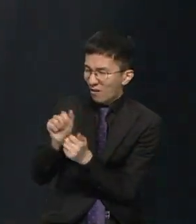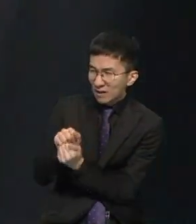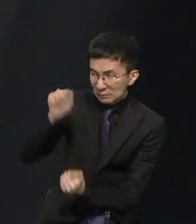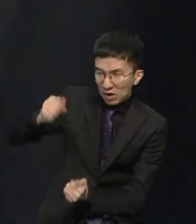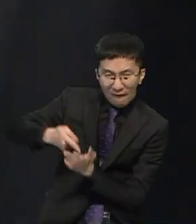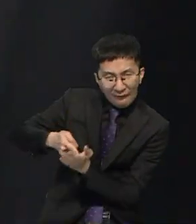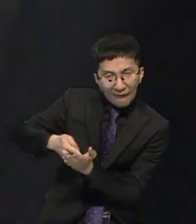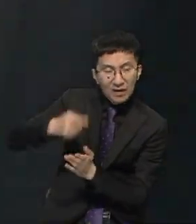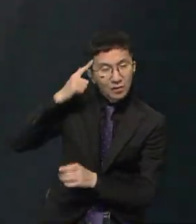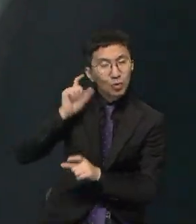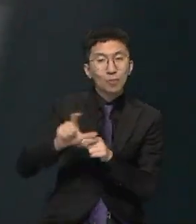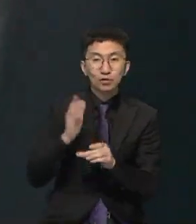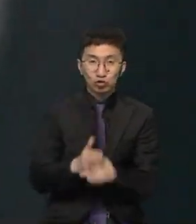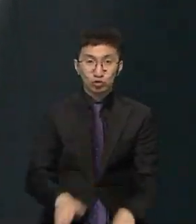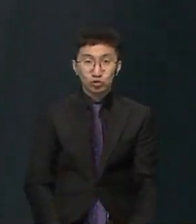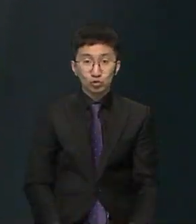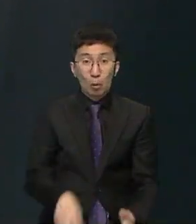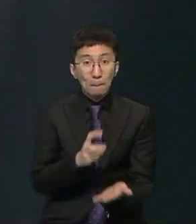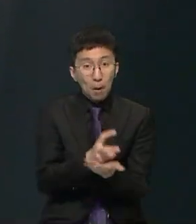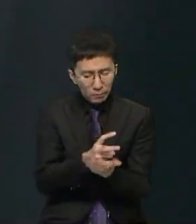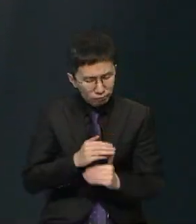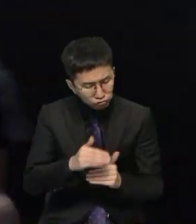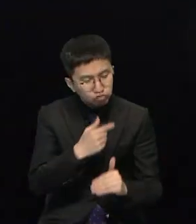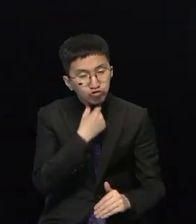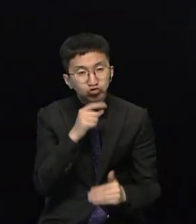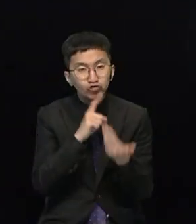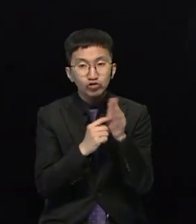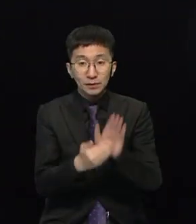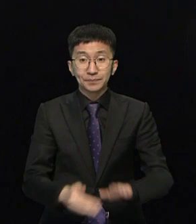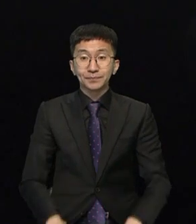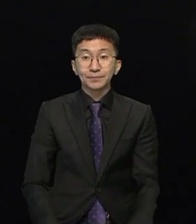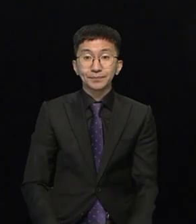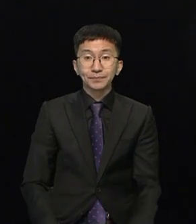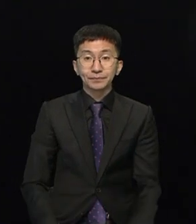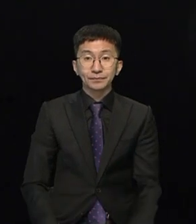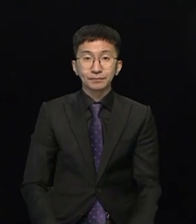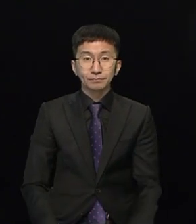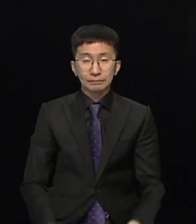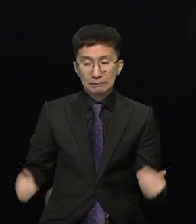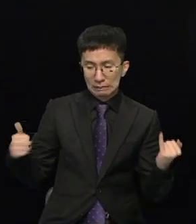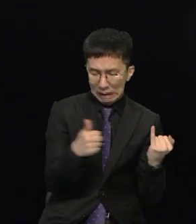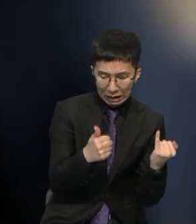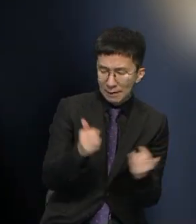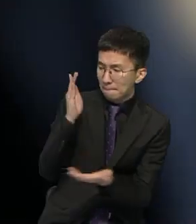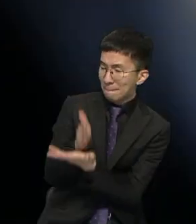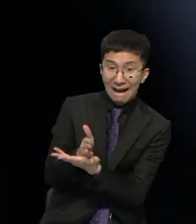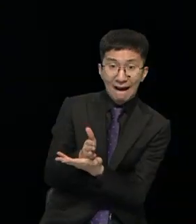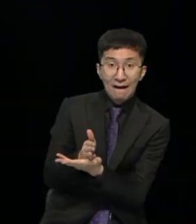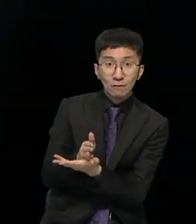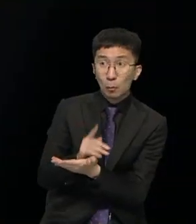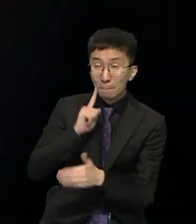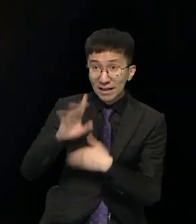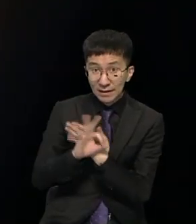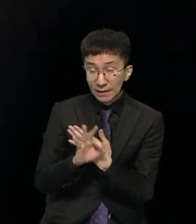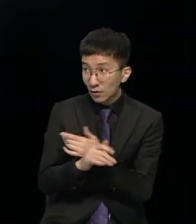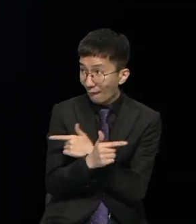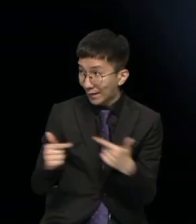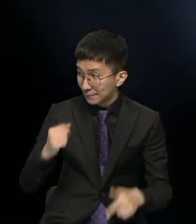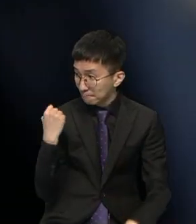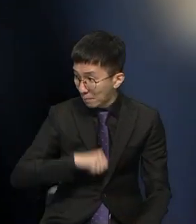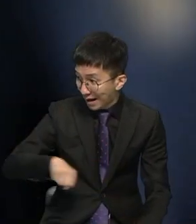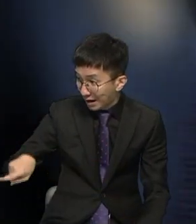법 개정에 필요한 장기 과제도 추진합니다. 가해자가 접근 금지 등 긴급 응급 조치를 위반할 경우 과태료가